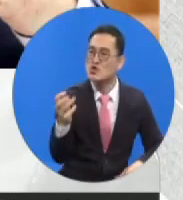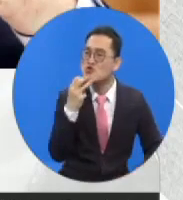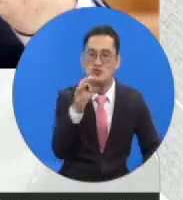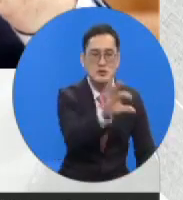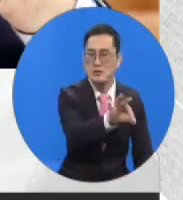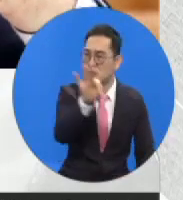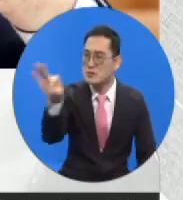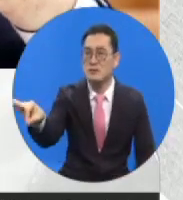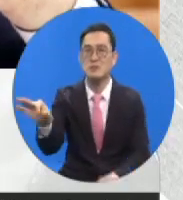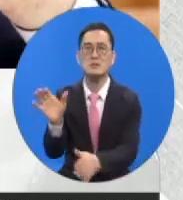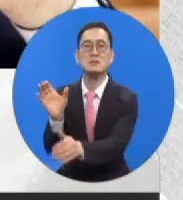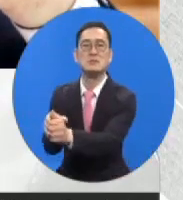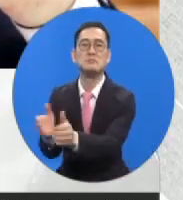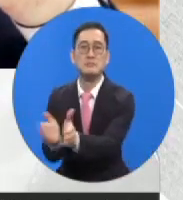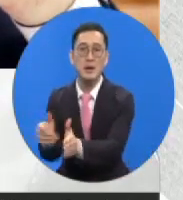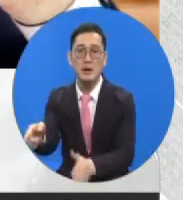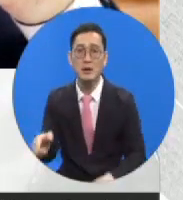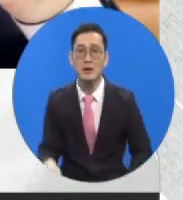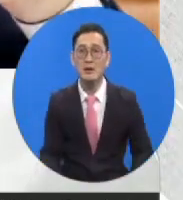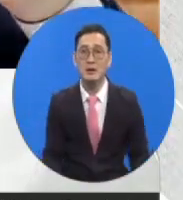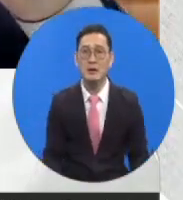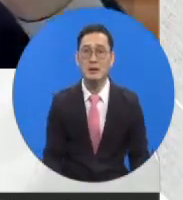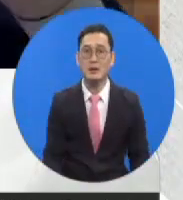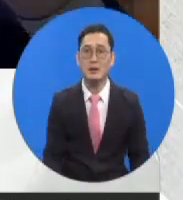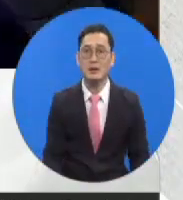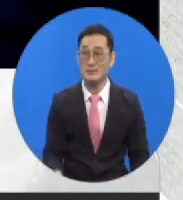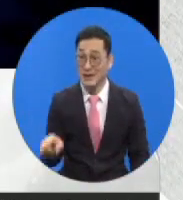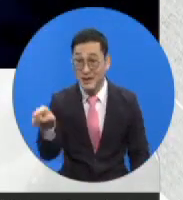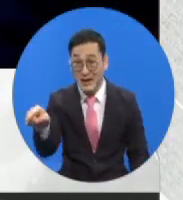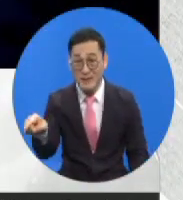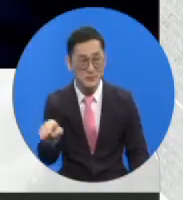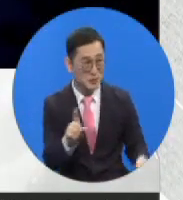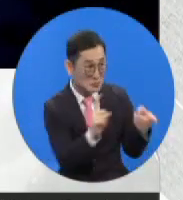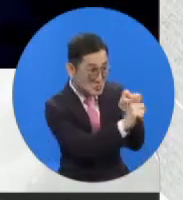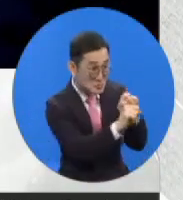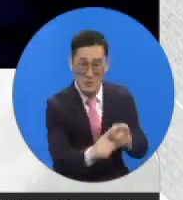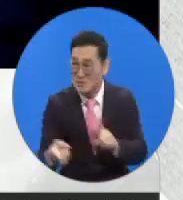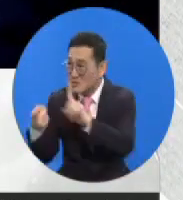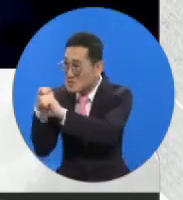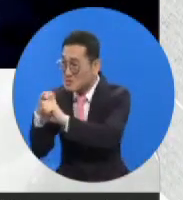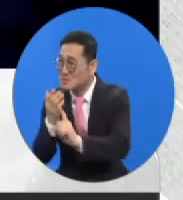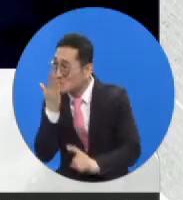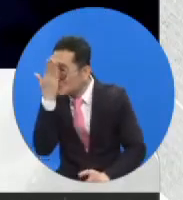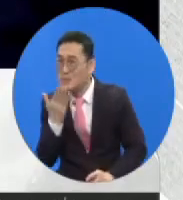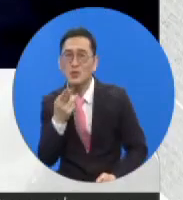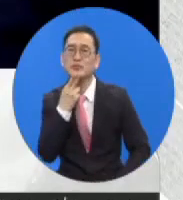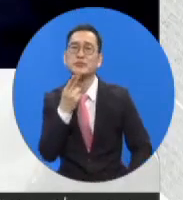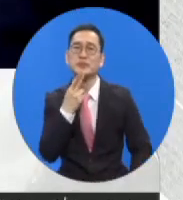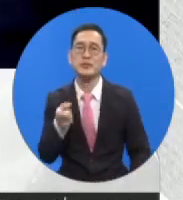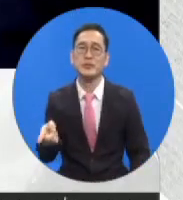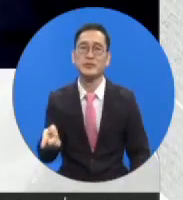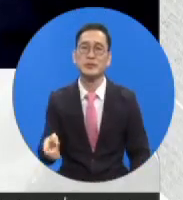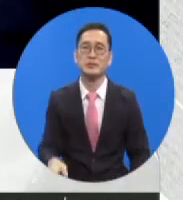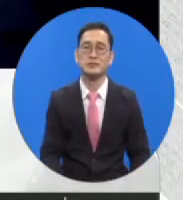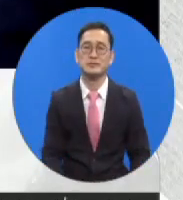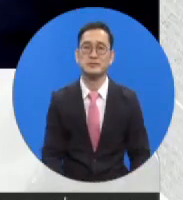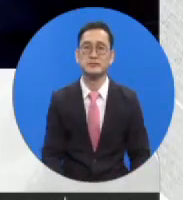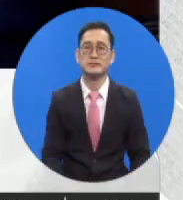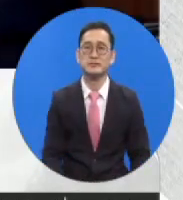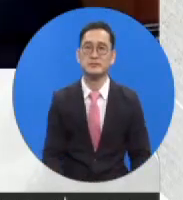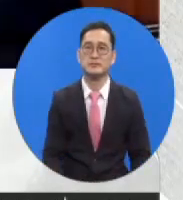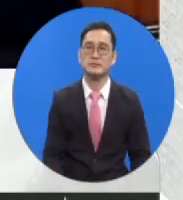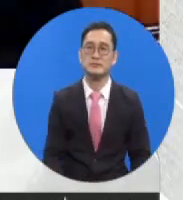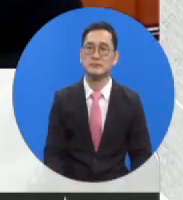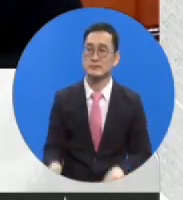제가 볼 때는 윤석열 총장의 라인도 아니고 추미애 장관의 라인도 아니다고 저는 봐요. 단지 본인이 장모를 수사하는 데 있어서 이건